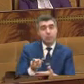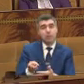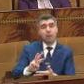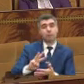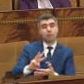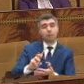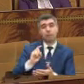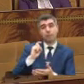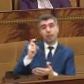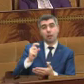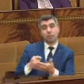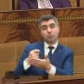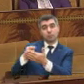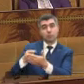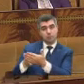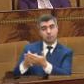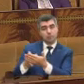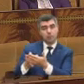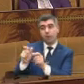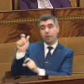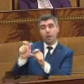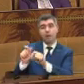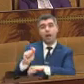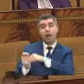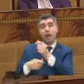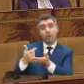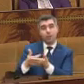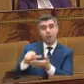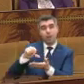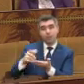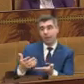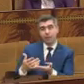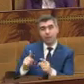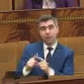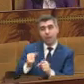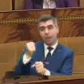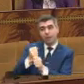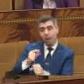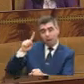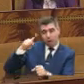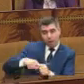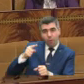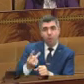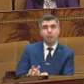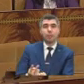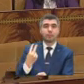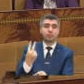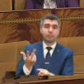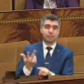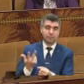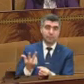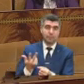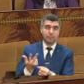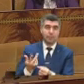وحنا كنعرفوا بان هاد الناس في العالم القروي كيخدم نهار كامل على 80 درهم او 100 درهم، وبالتالي كتجي فاتوره بهذا الميتو